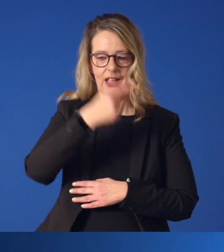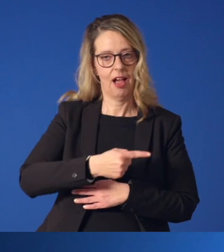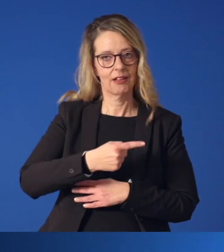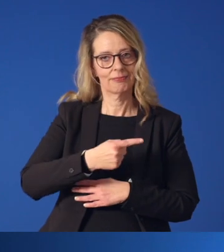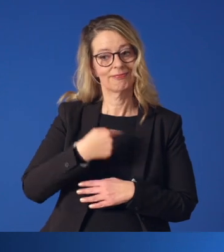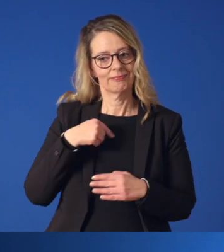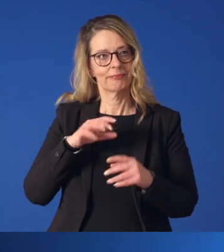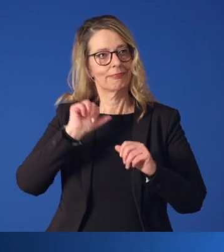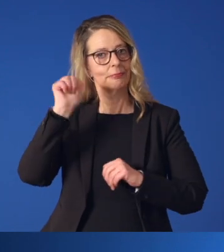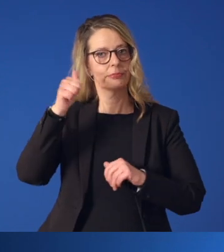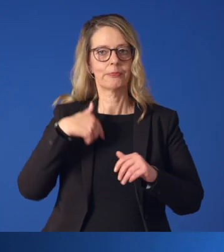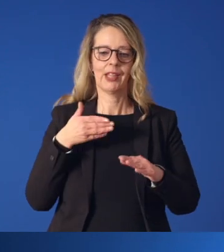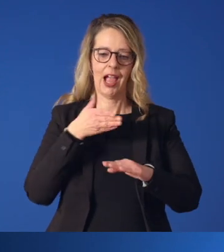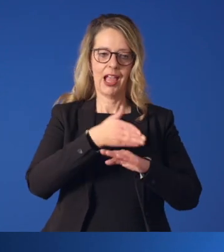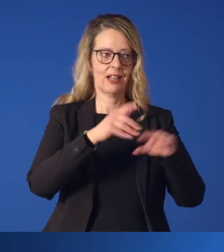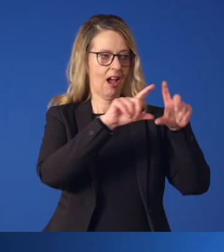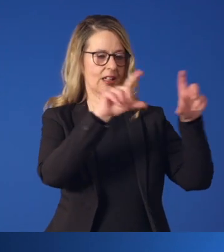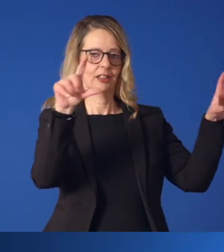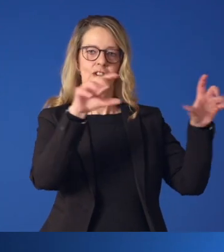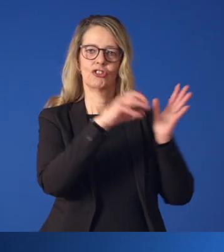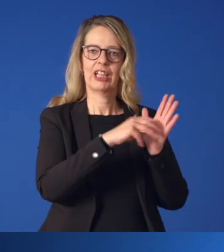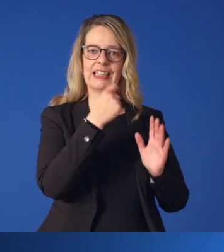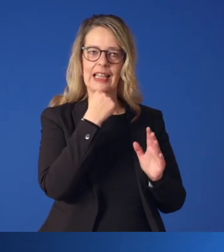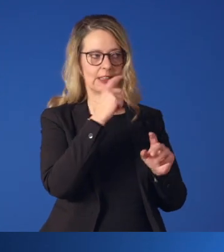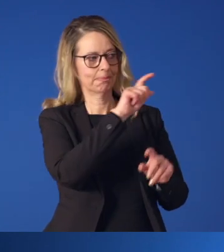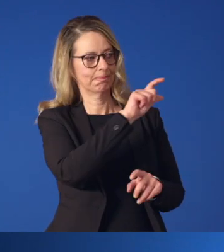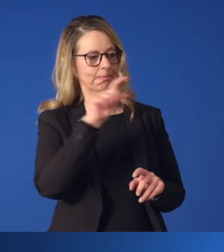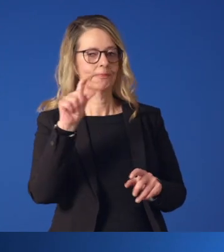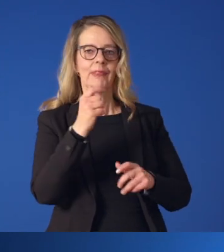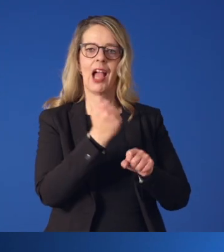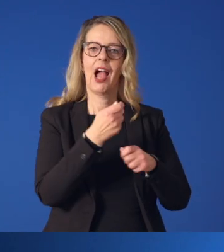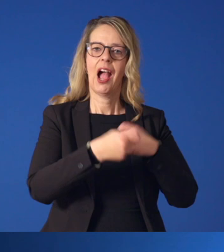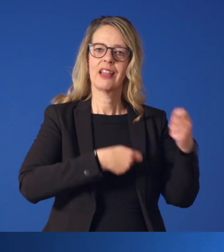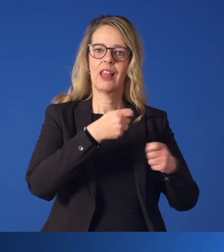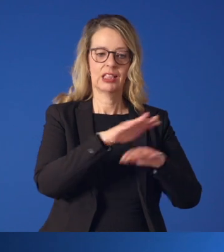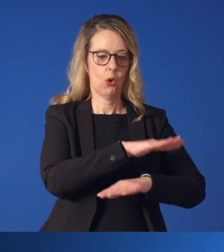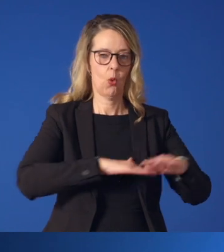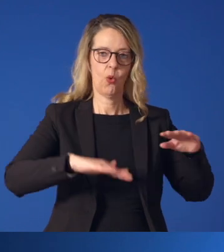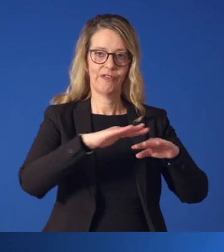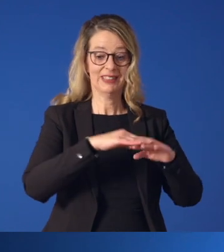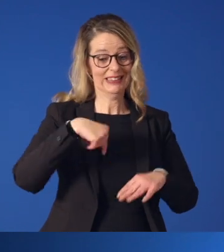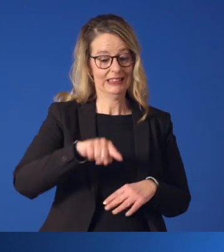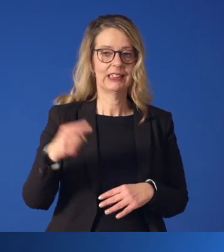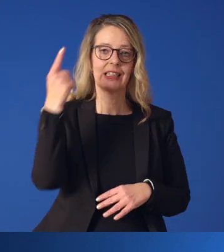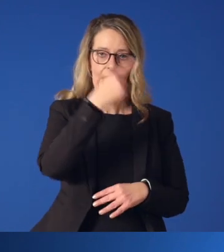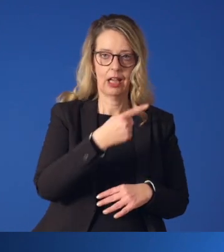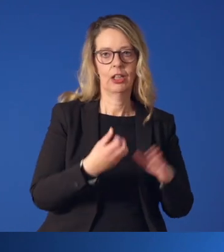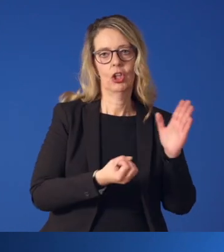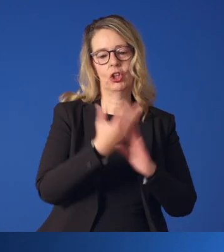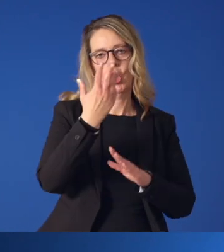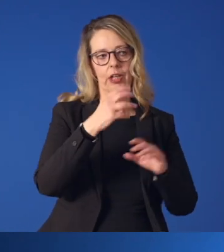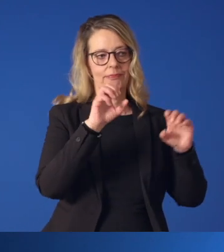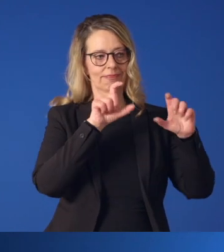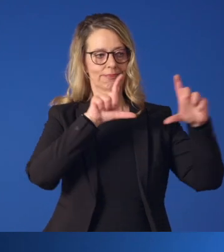Eingangstor zu unserer Stadt deutlich machen. Deshalb erhält der Handelshof in der Innenstadt in diesem Jahr eine